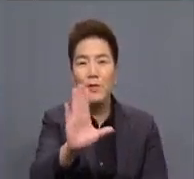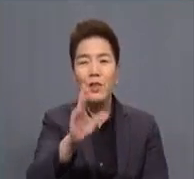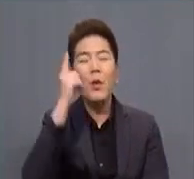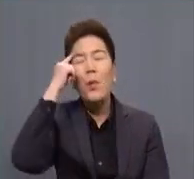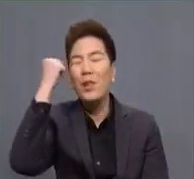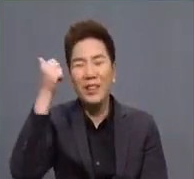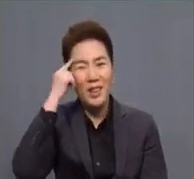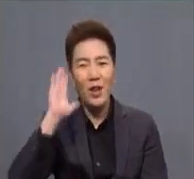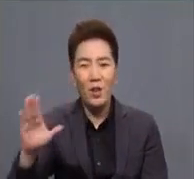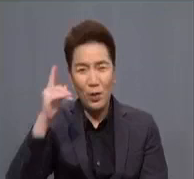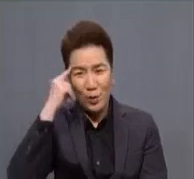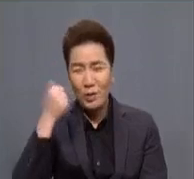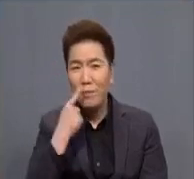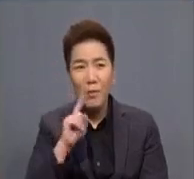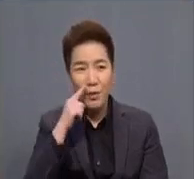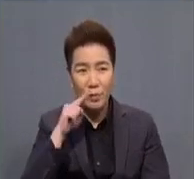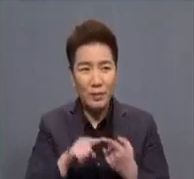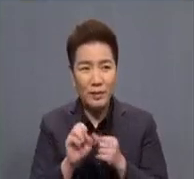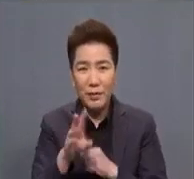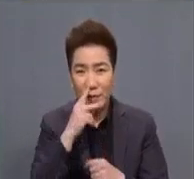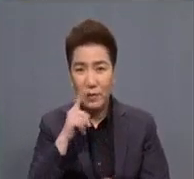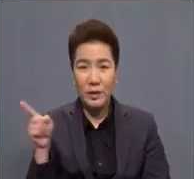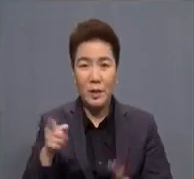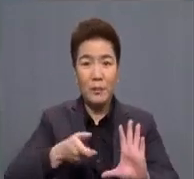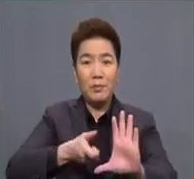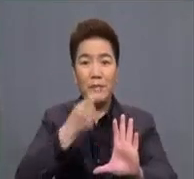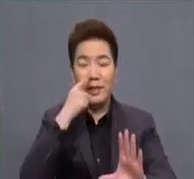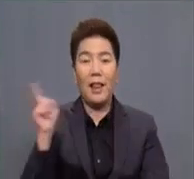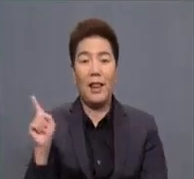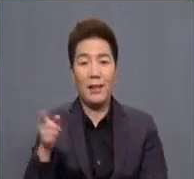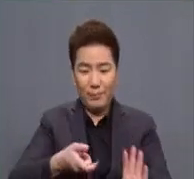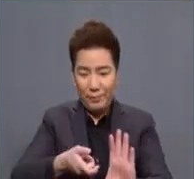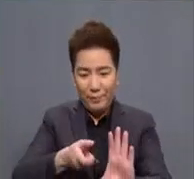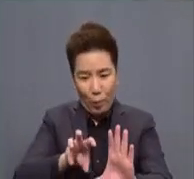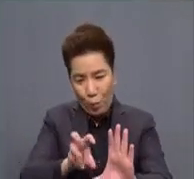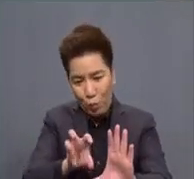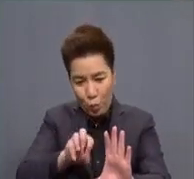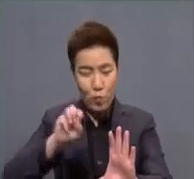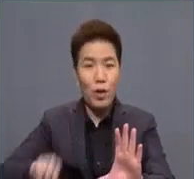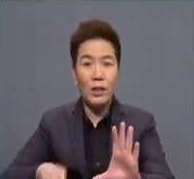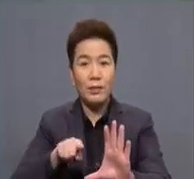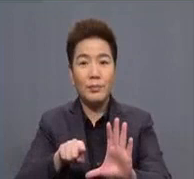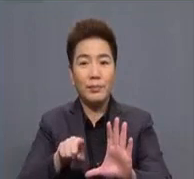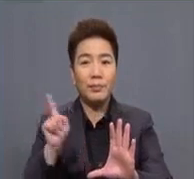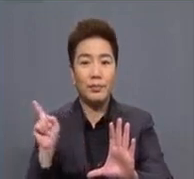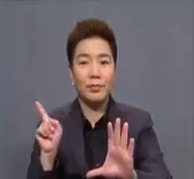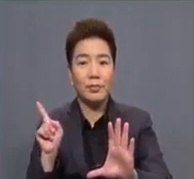ขารู้ดี คุณไปชี้โพรงให้กระลอกได้ยังไง ส่วนประตูนี่ใช้อะไรงัด ครับท้องอิติปิโสถ